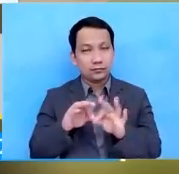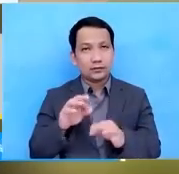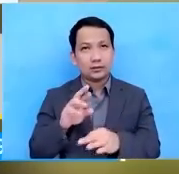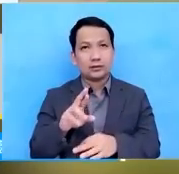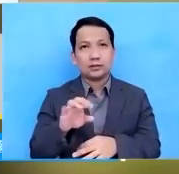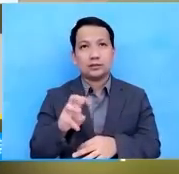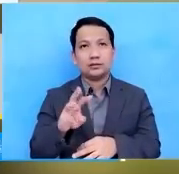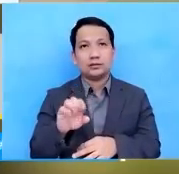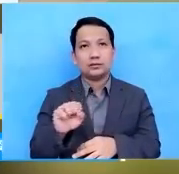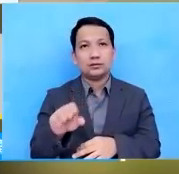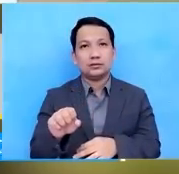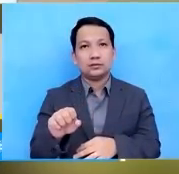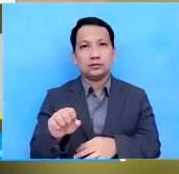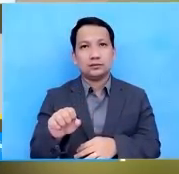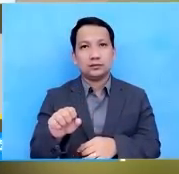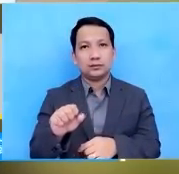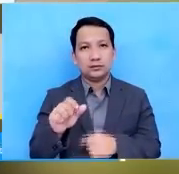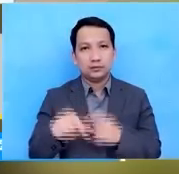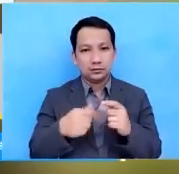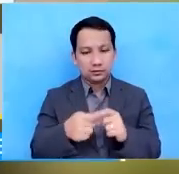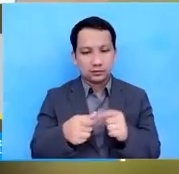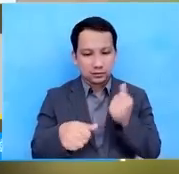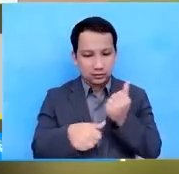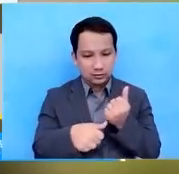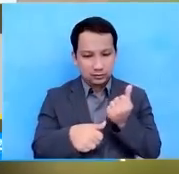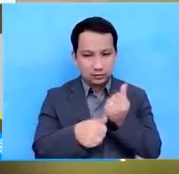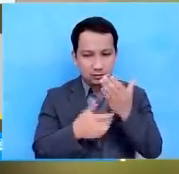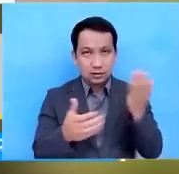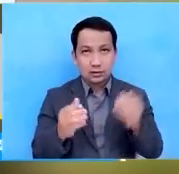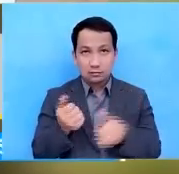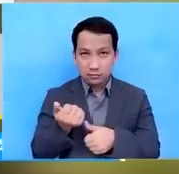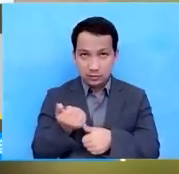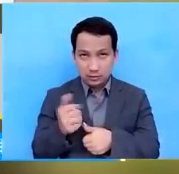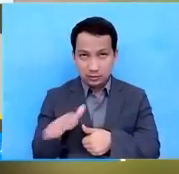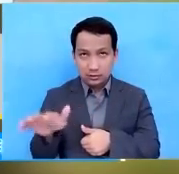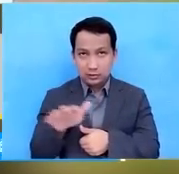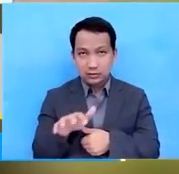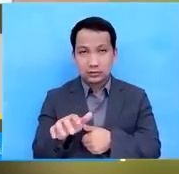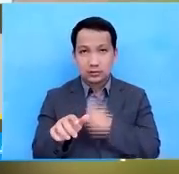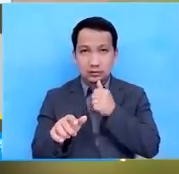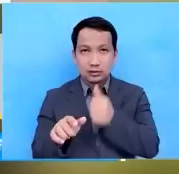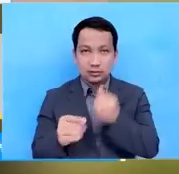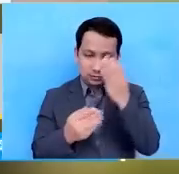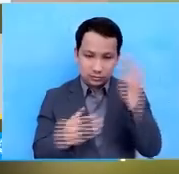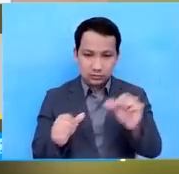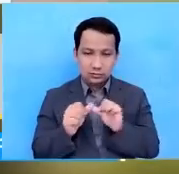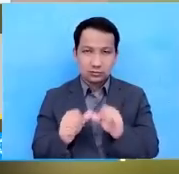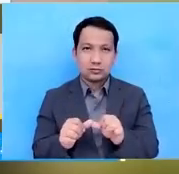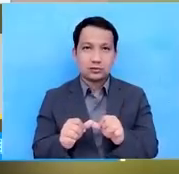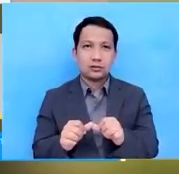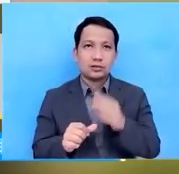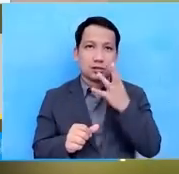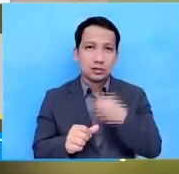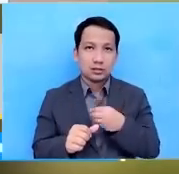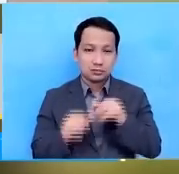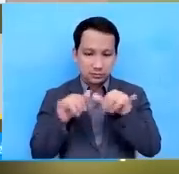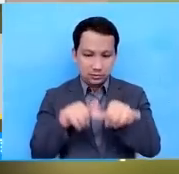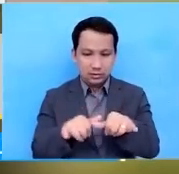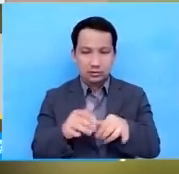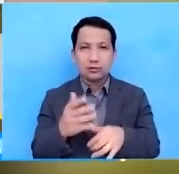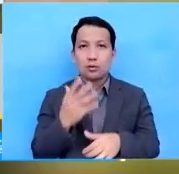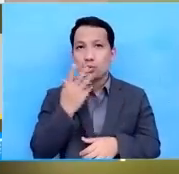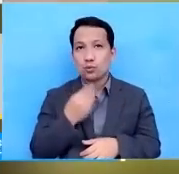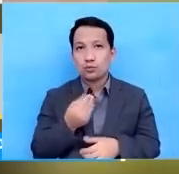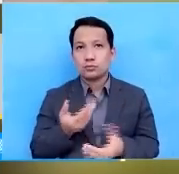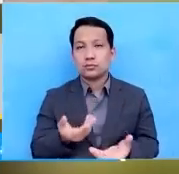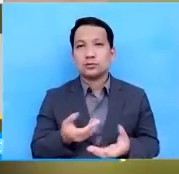yan? Sarili kang pumunta dyan? O may assistance ba na ibinigay sa'yo? Sino siguro ang sasagot no, sa stay mo dyan? Kung